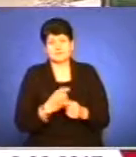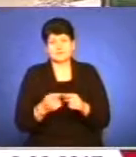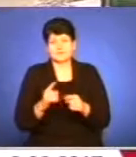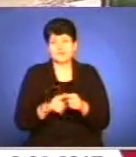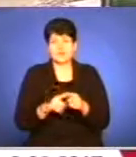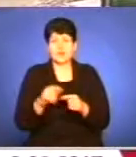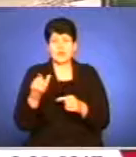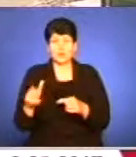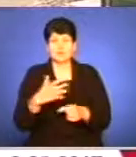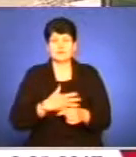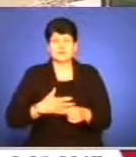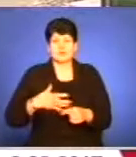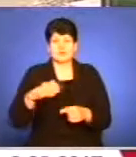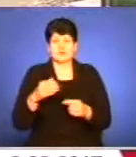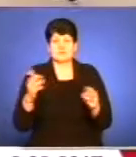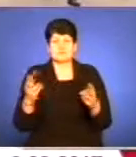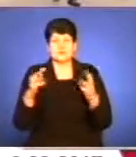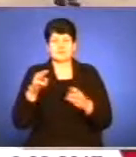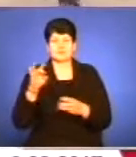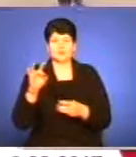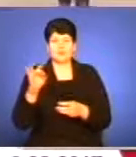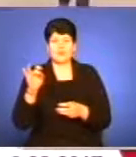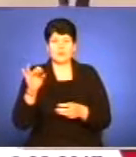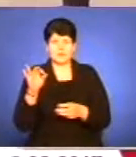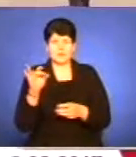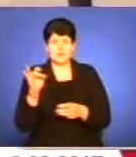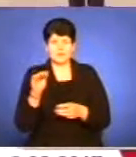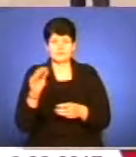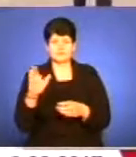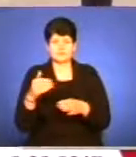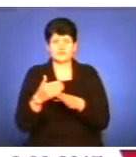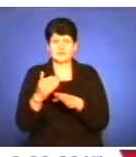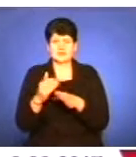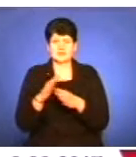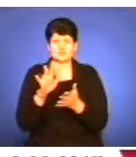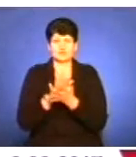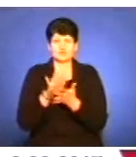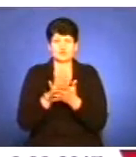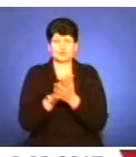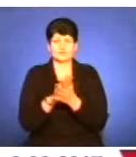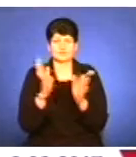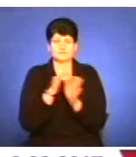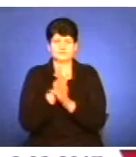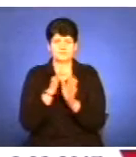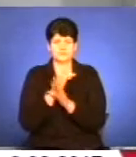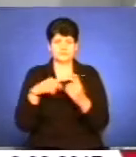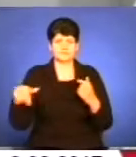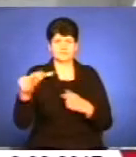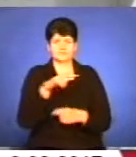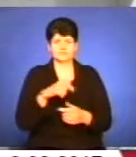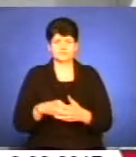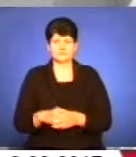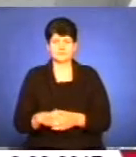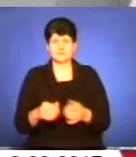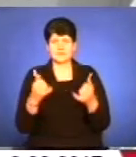що під час спалювання торф'яних брикетів будуть виділятися тверді частини, які забруднюватимуть навколишню територію.